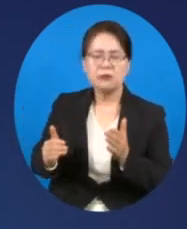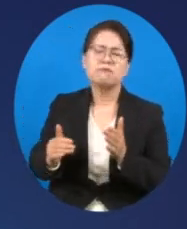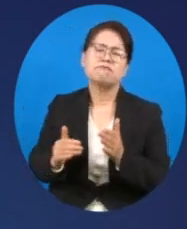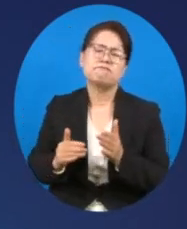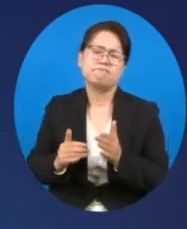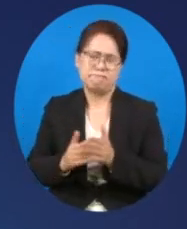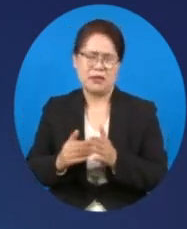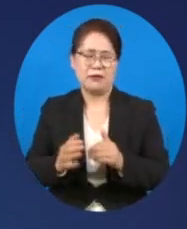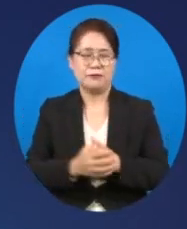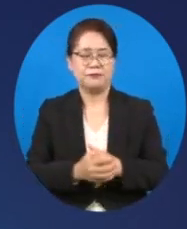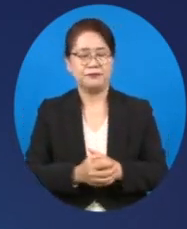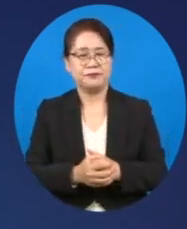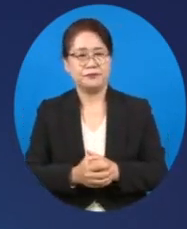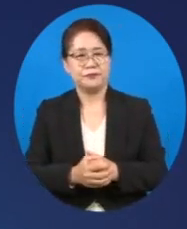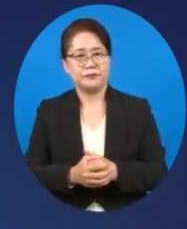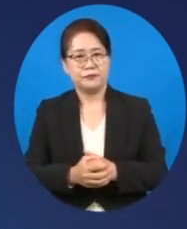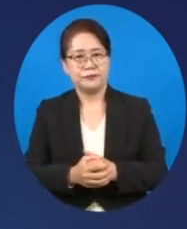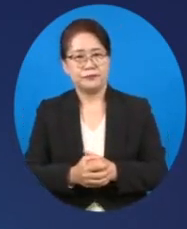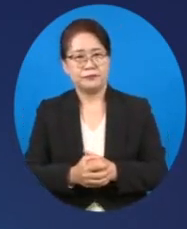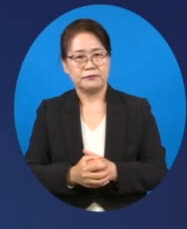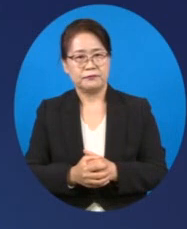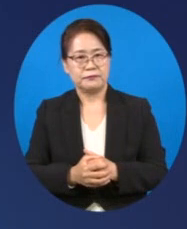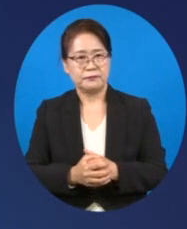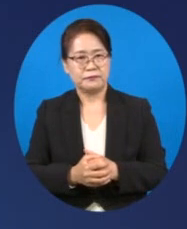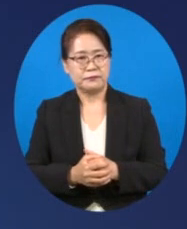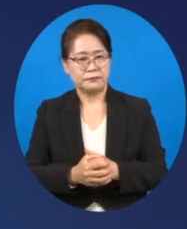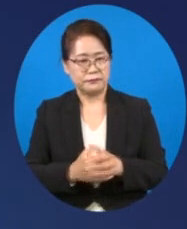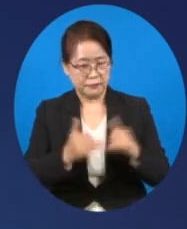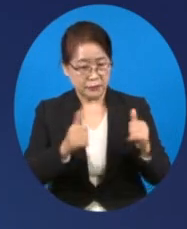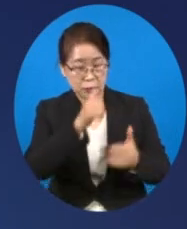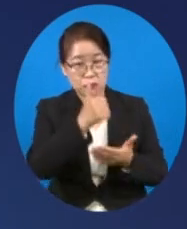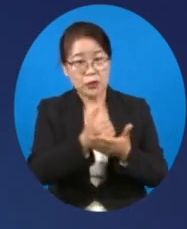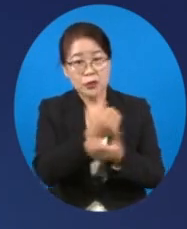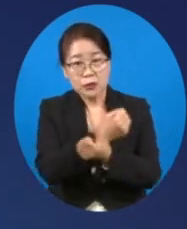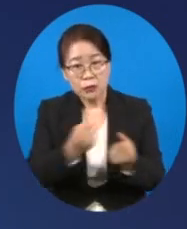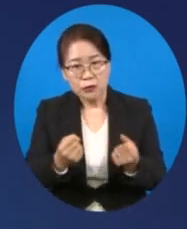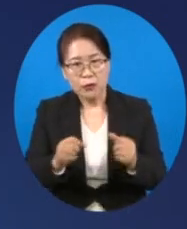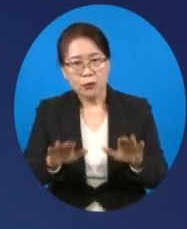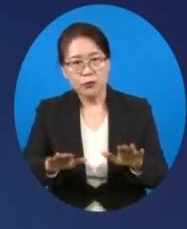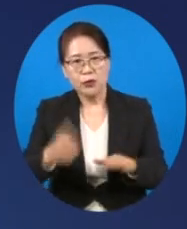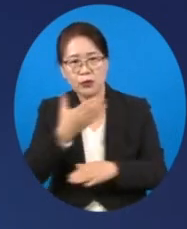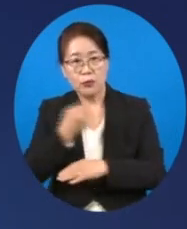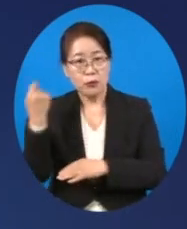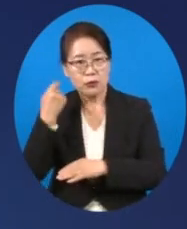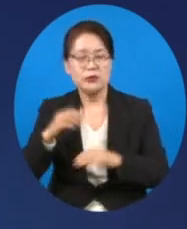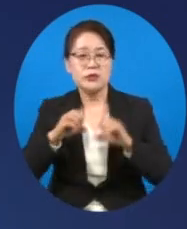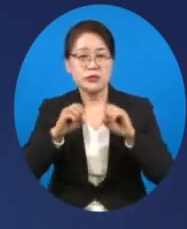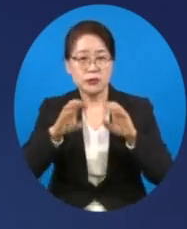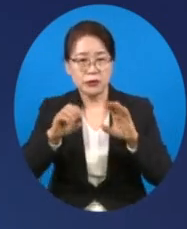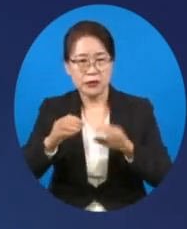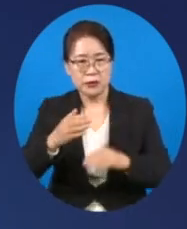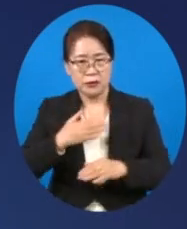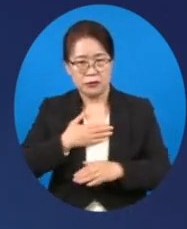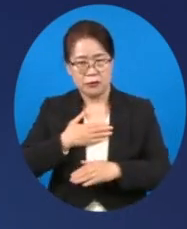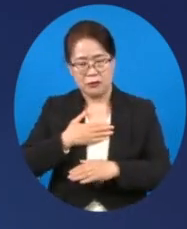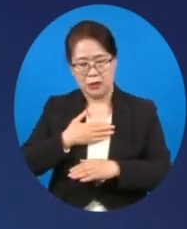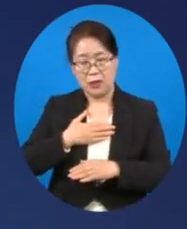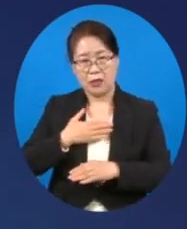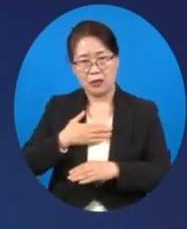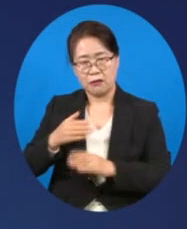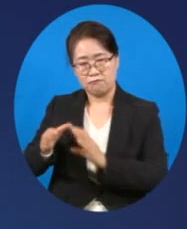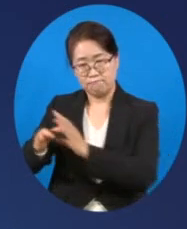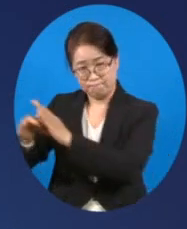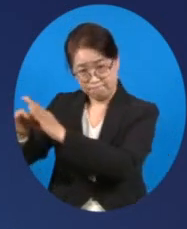그렇습니다 그러므로 사람들의 제 사함은요 오늘 복음을 전하는 나와 직결되어 있다는 것입니다